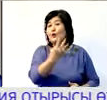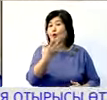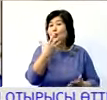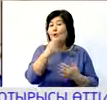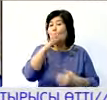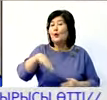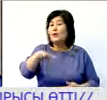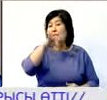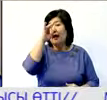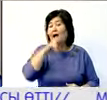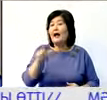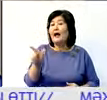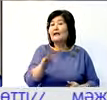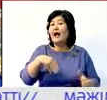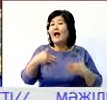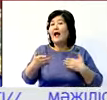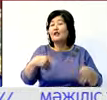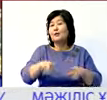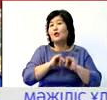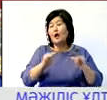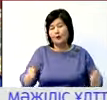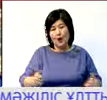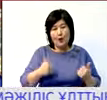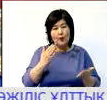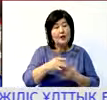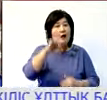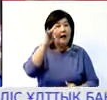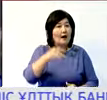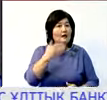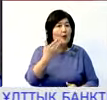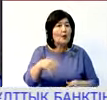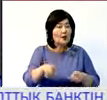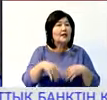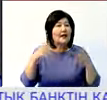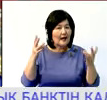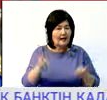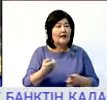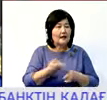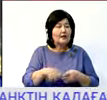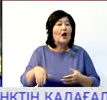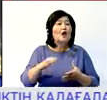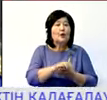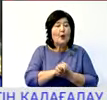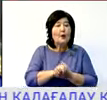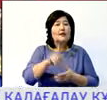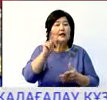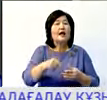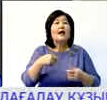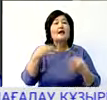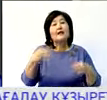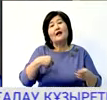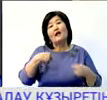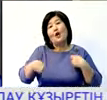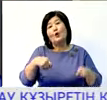өз елдерінің Қазақстанмен арадағы алыс-берісін арттыруға құлшынып отыр. Қазаққа да олардан керегі достық ниет, еркін